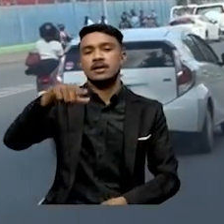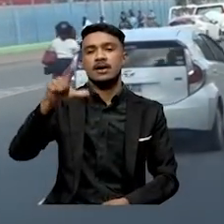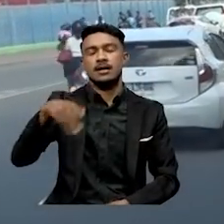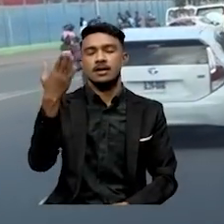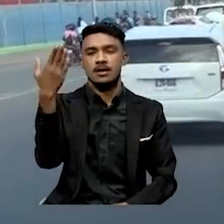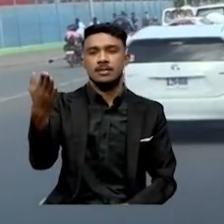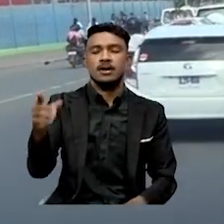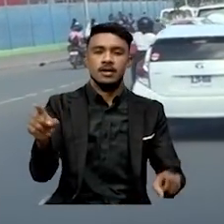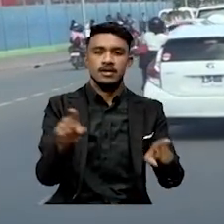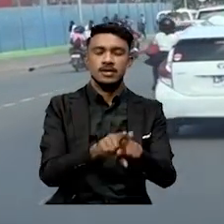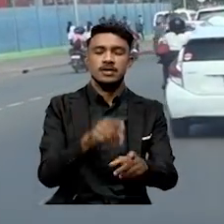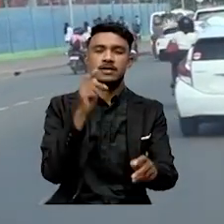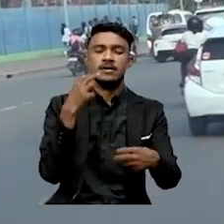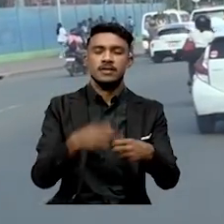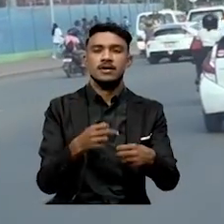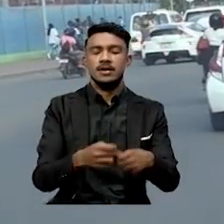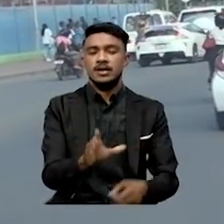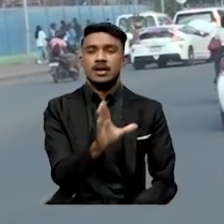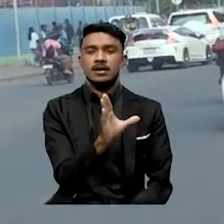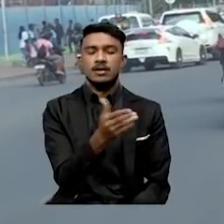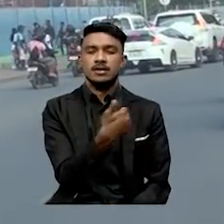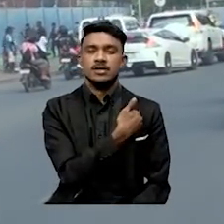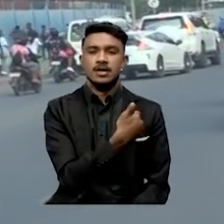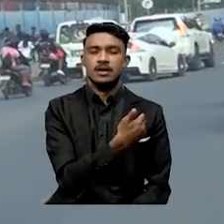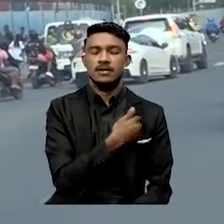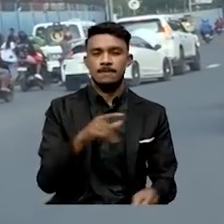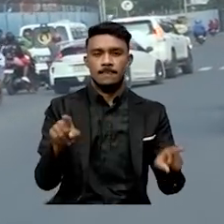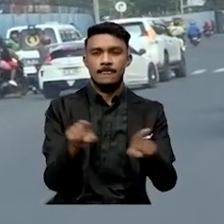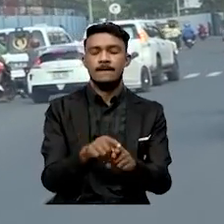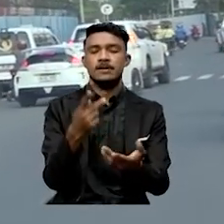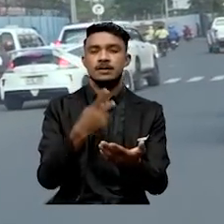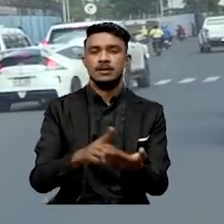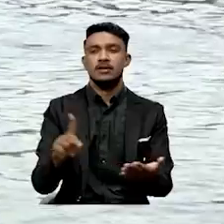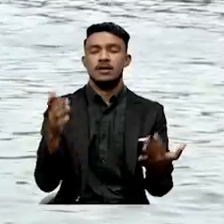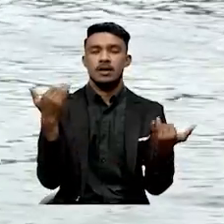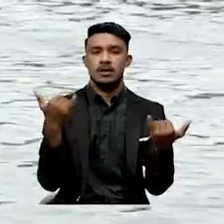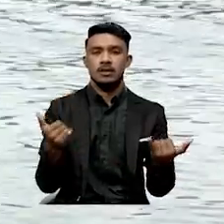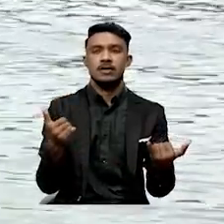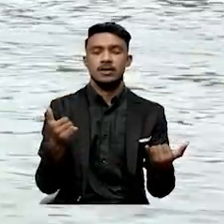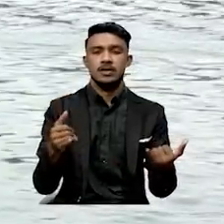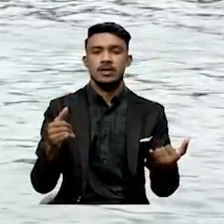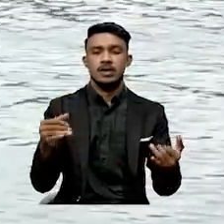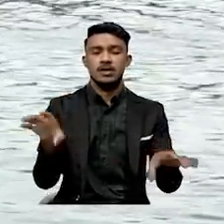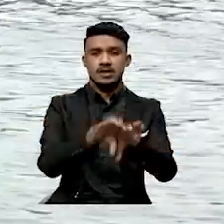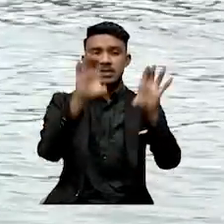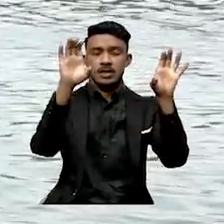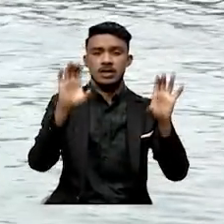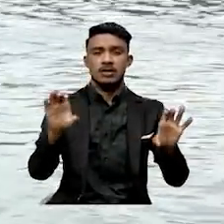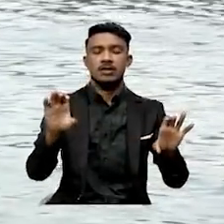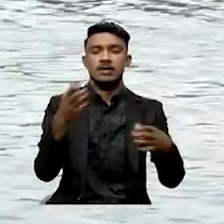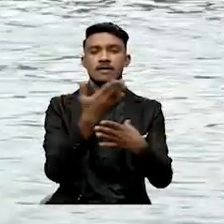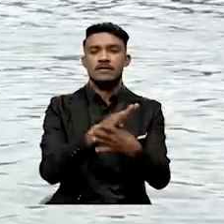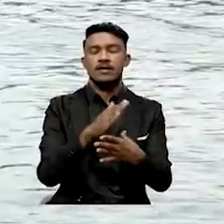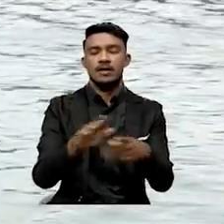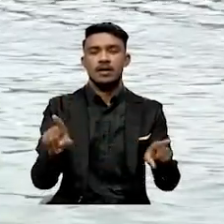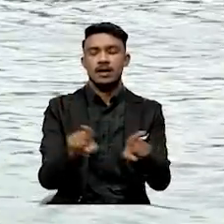ne ni birokrasi. Agor sidau tan imposto ni ni ane ni ane lala aku mak dibidas ni sertidang de dibidas. Lolos